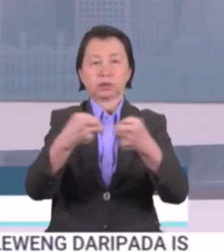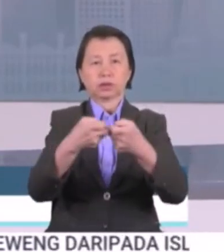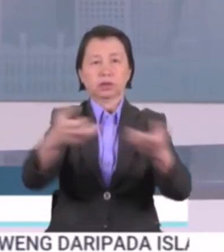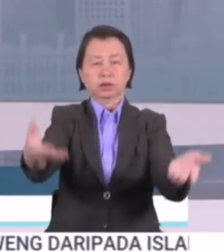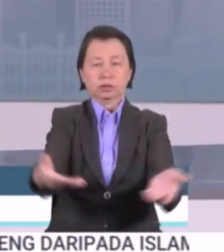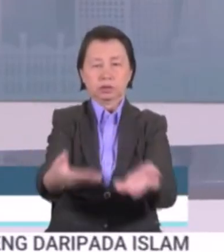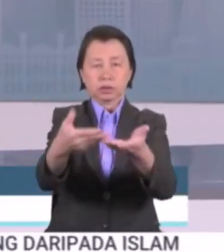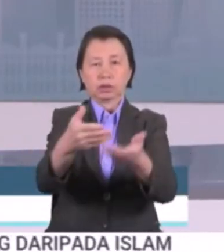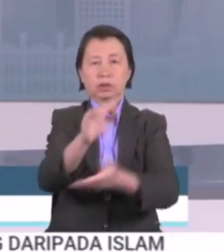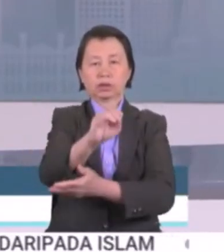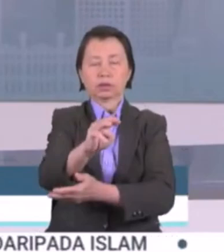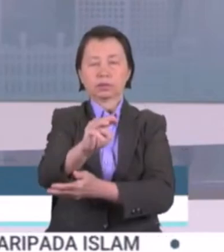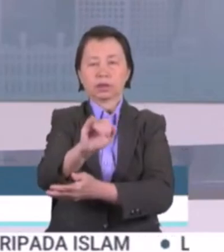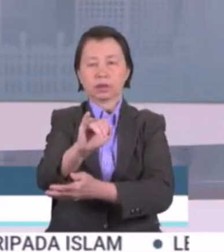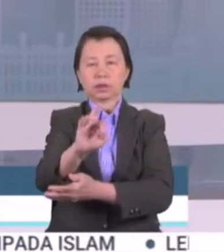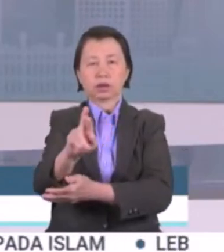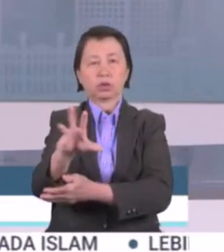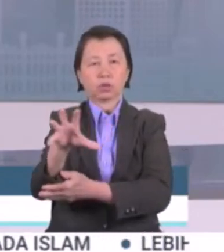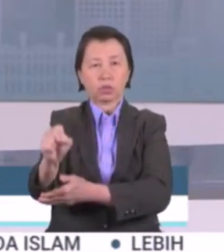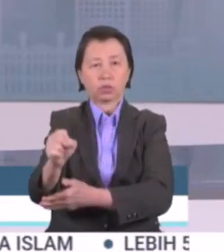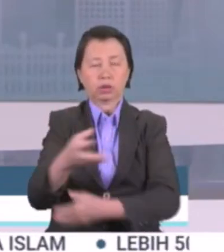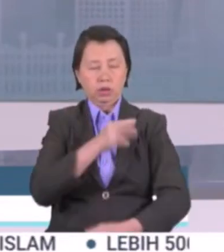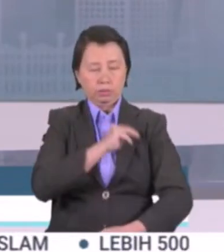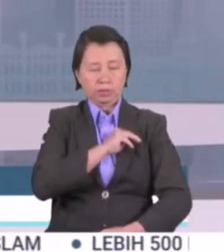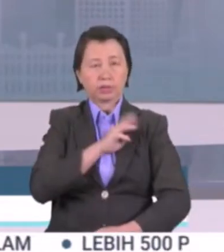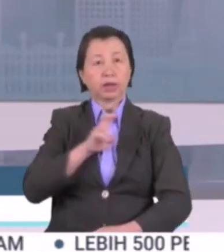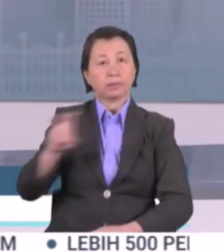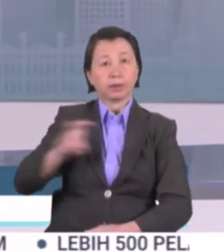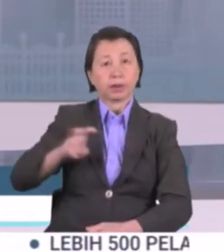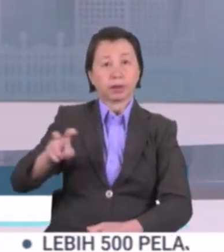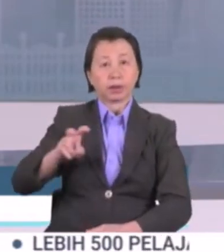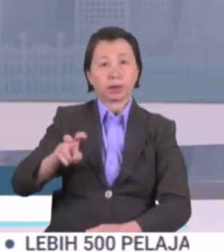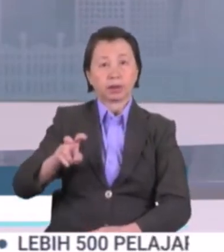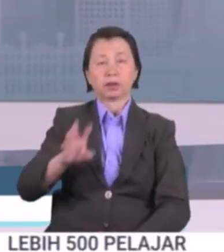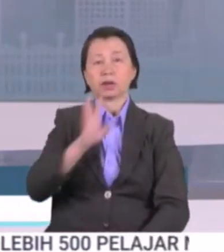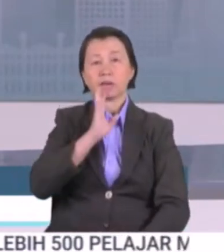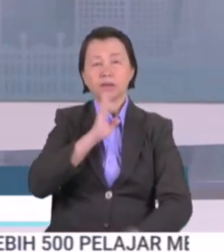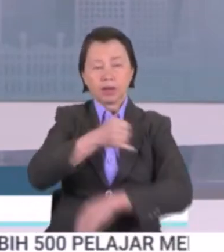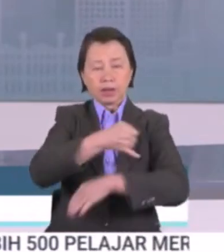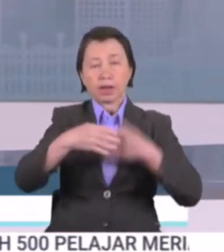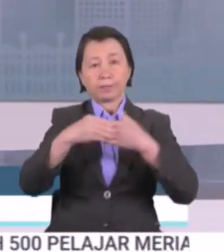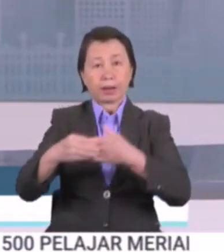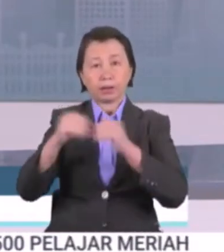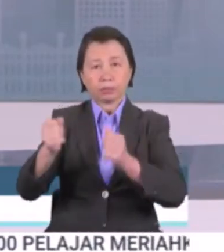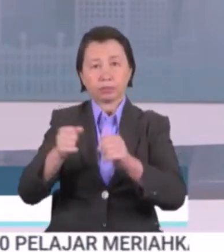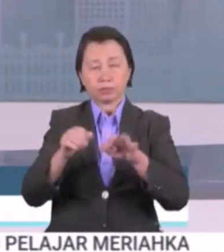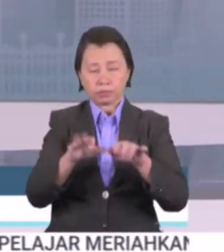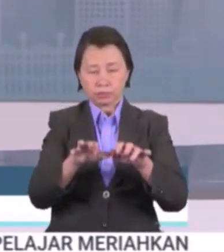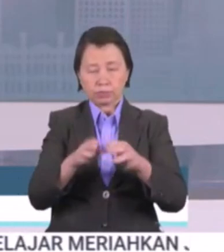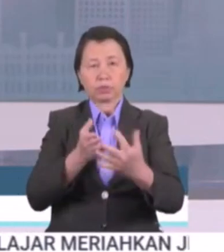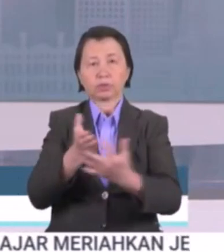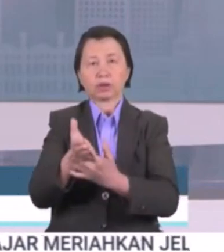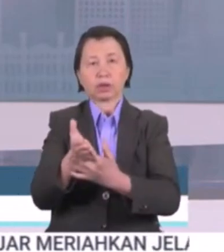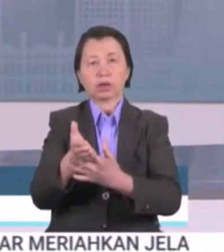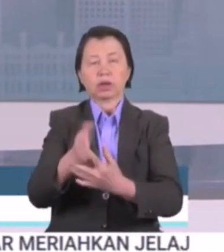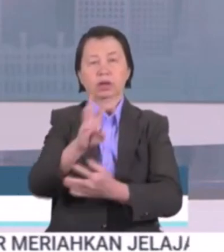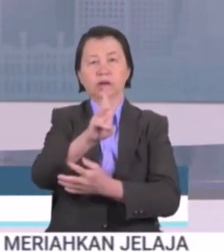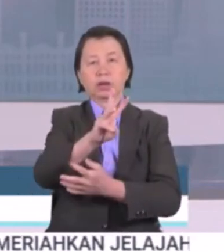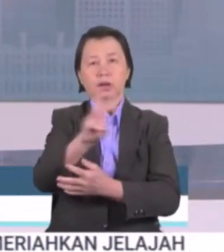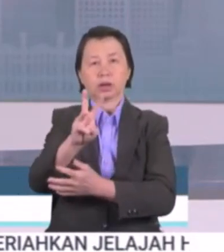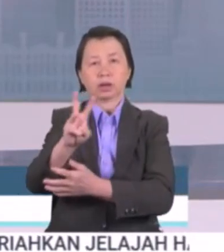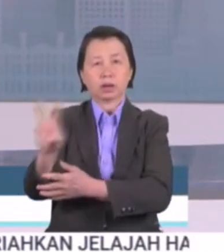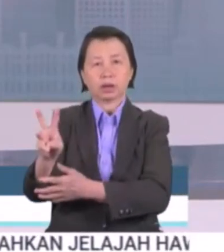elektrik diperkenal MIROS. Menteri Pengangkutan Anthony Look berkata, garis panduan itu boleh diakses orang awam menerusi laman